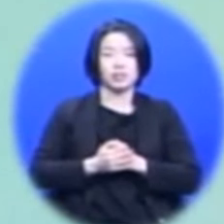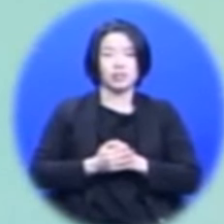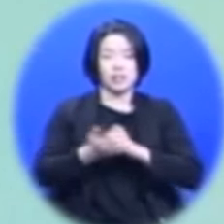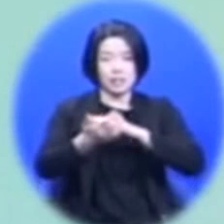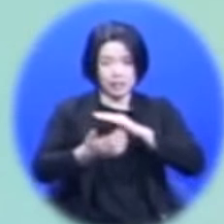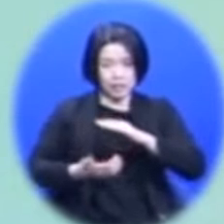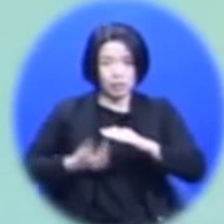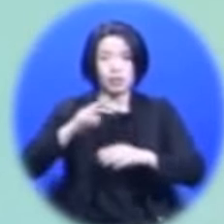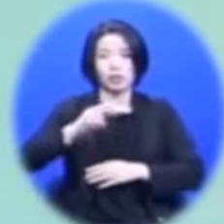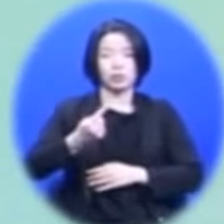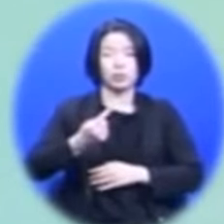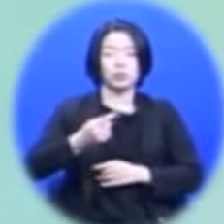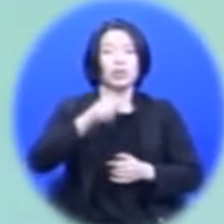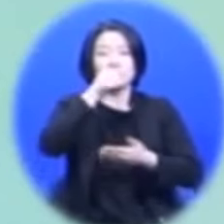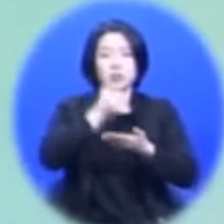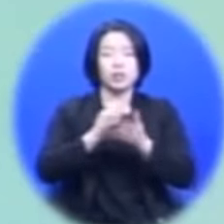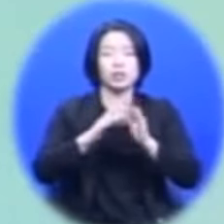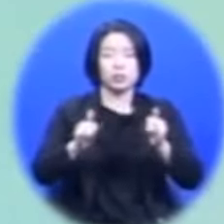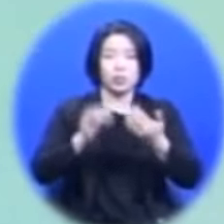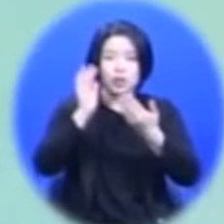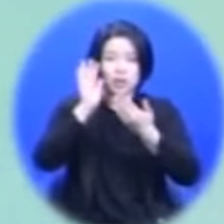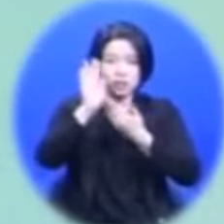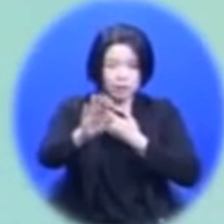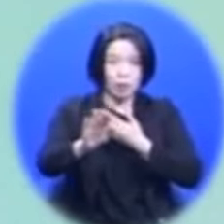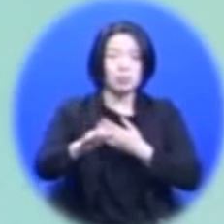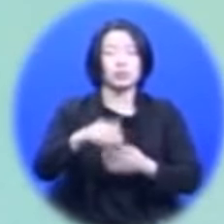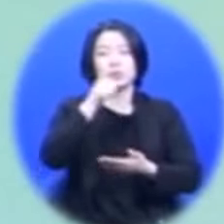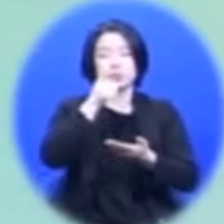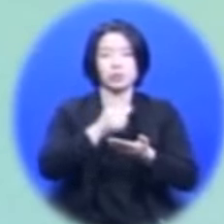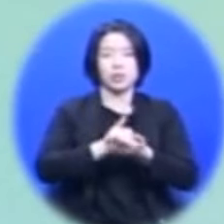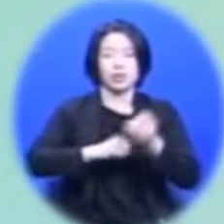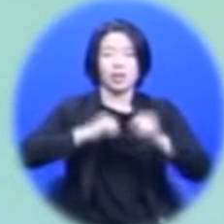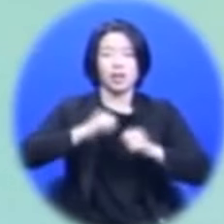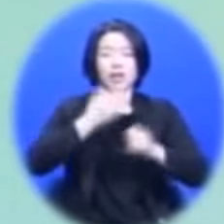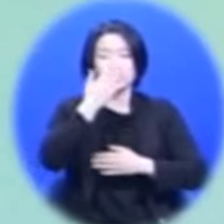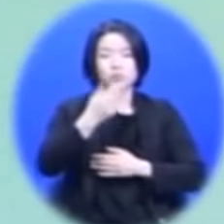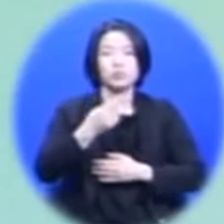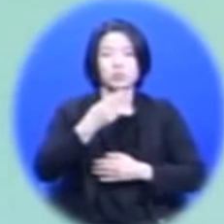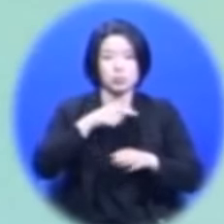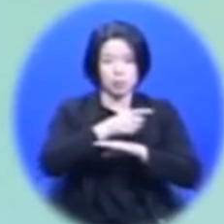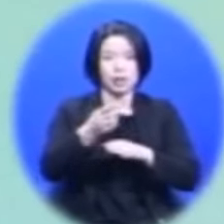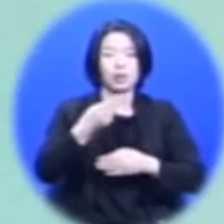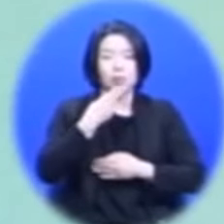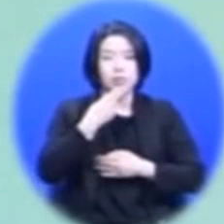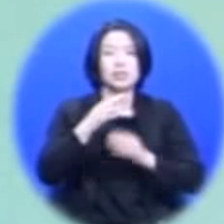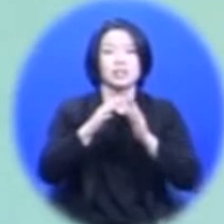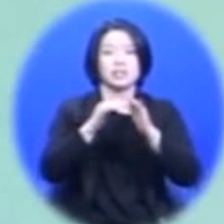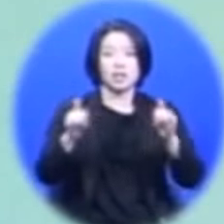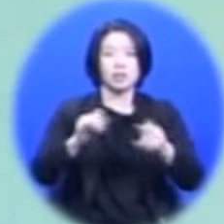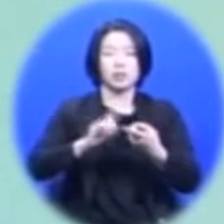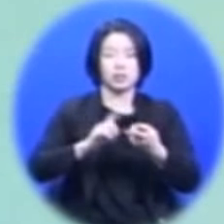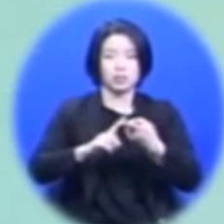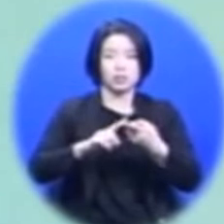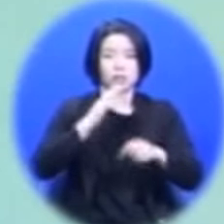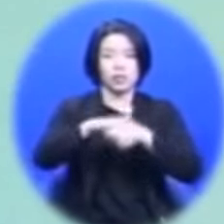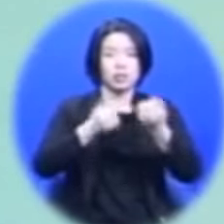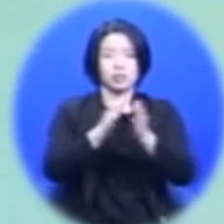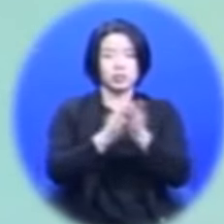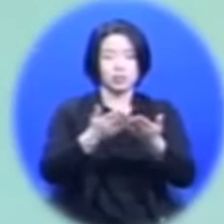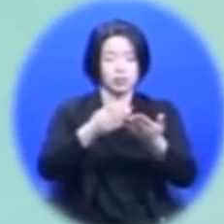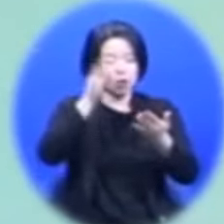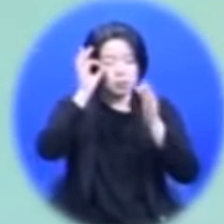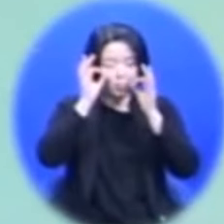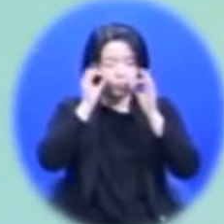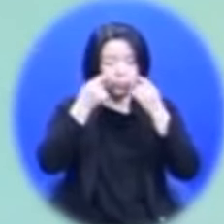이전에도 죄인이었고 지금도 죄인이고 앞으로도 죄를 지을 수밖에 없는 그런 사람이라는 것을 성경을 통해서